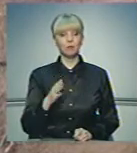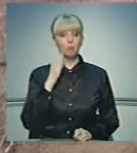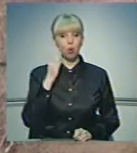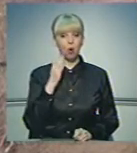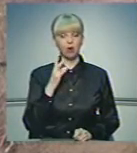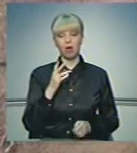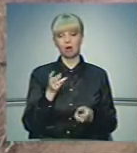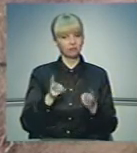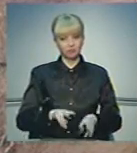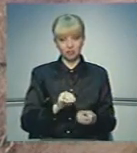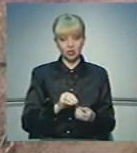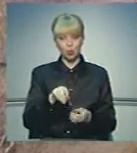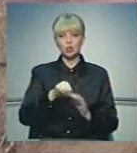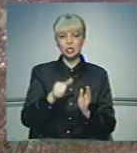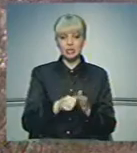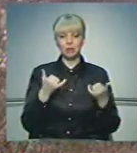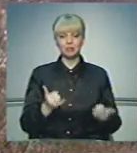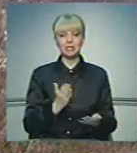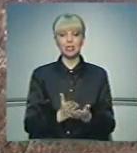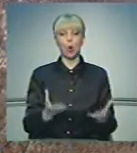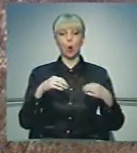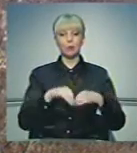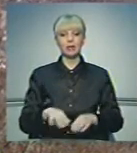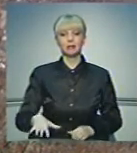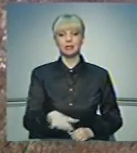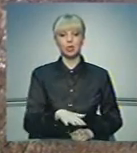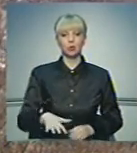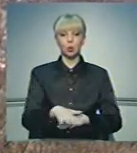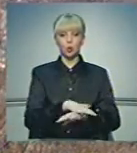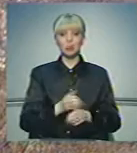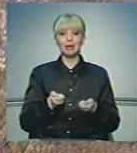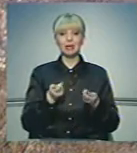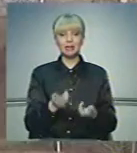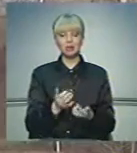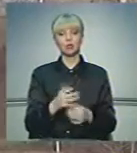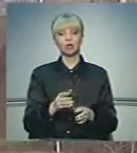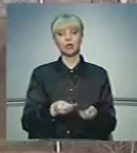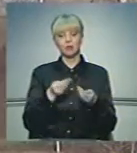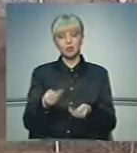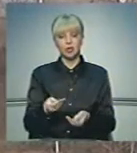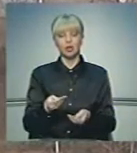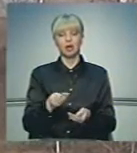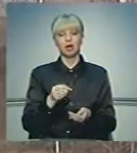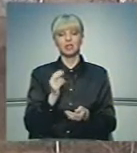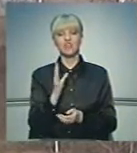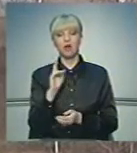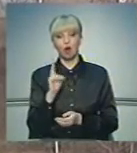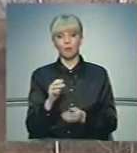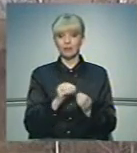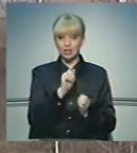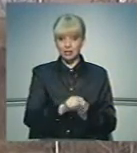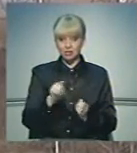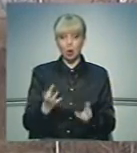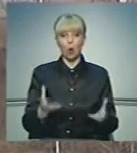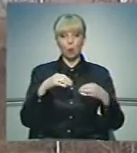не пасе задніх. Тут 16 нині діючих об'єднаних територіальних громад і ще кілька вже на черзі подавати документи до ЦВК. У 10 з них,